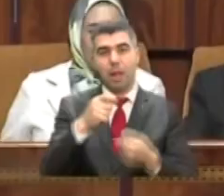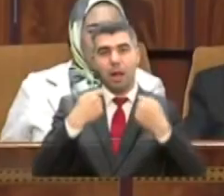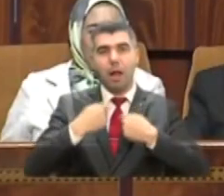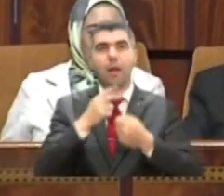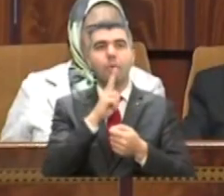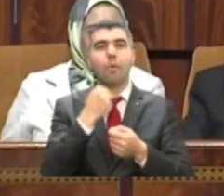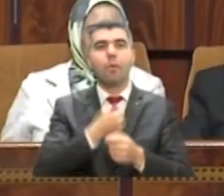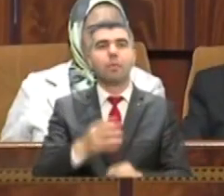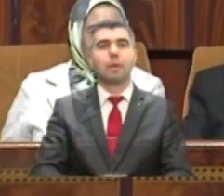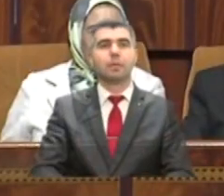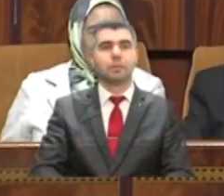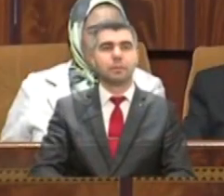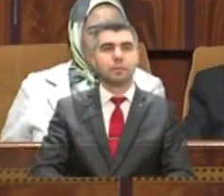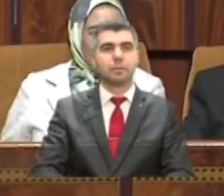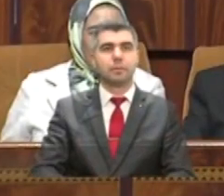الحكومة.